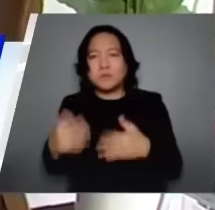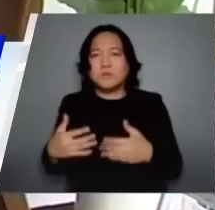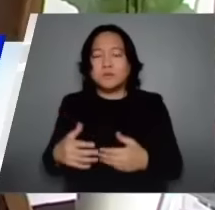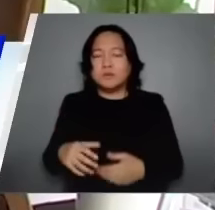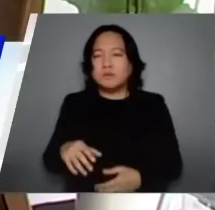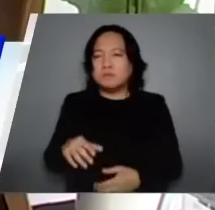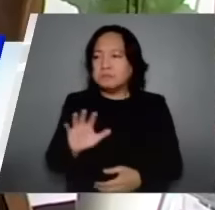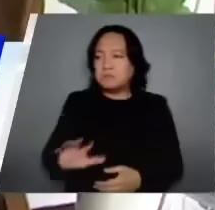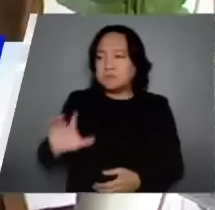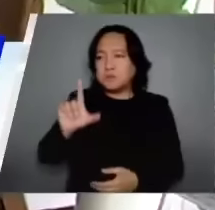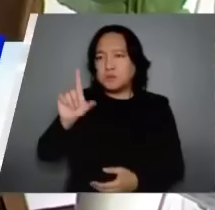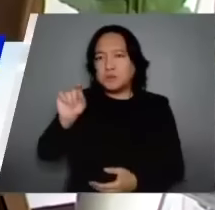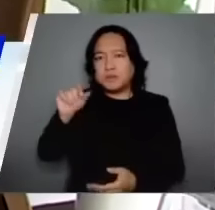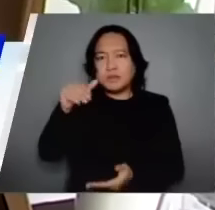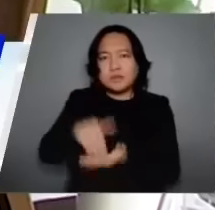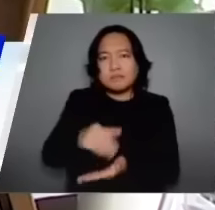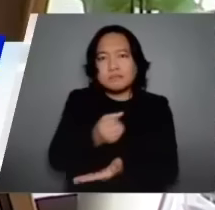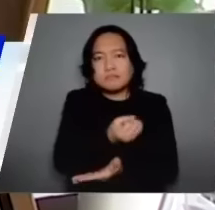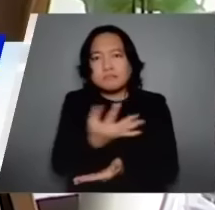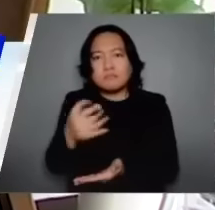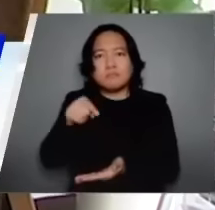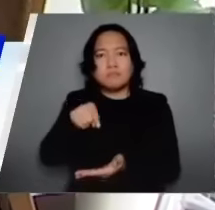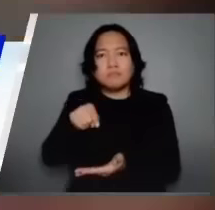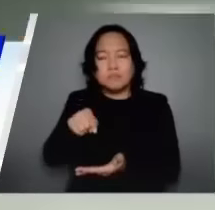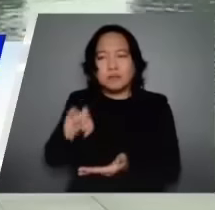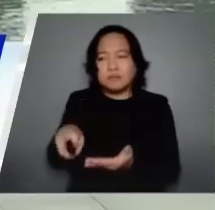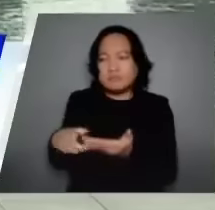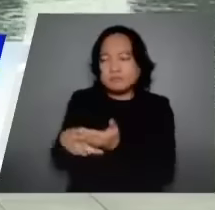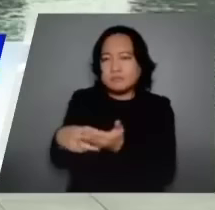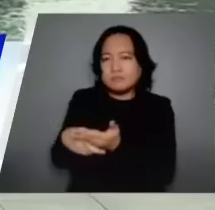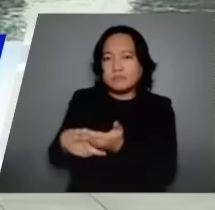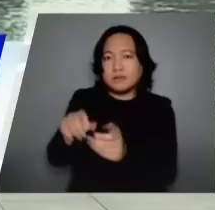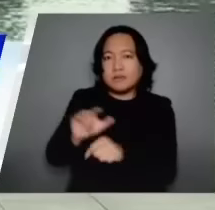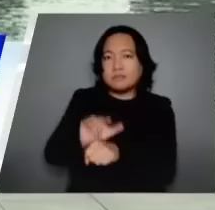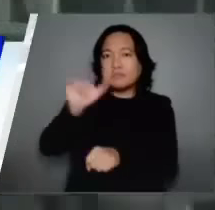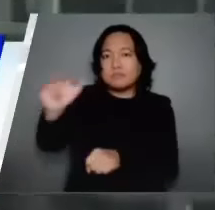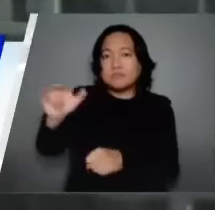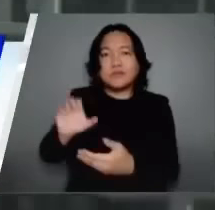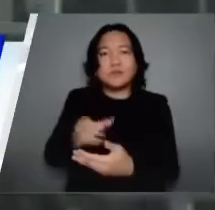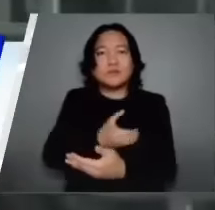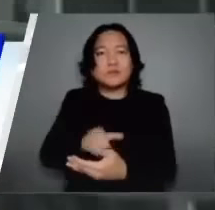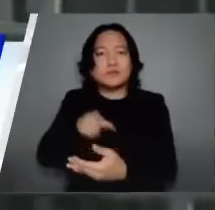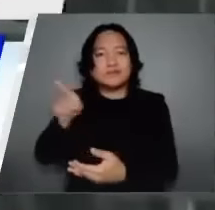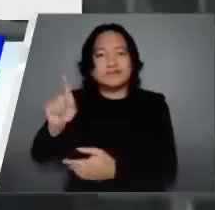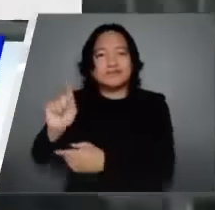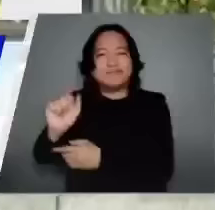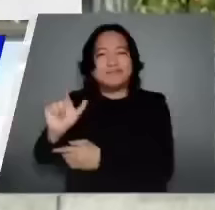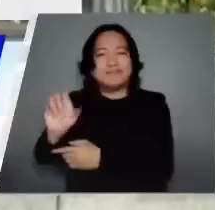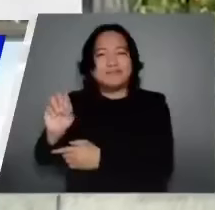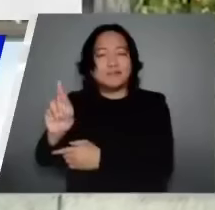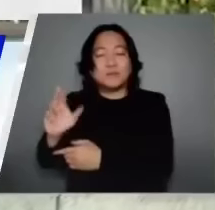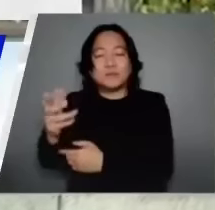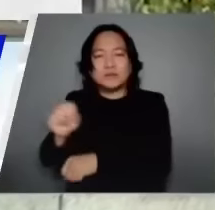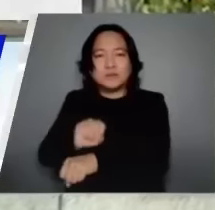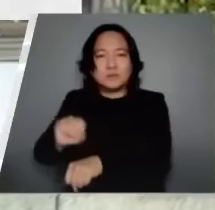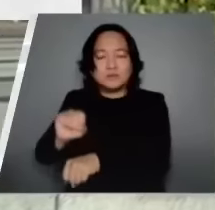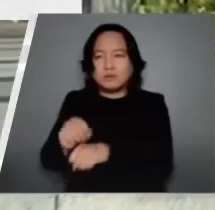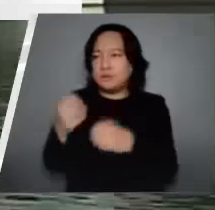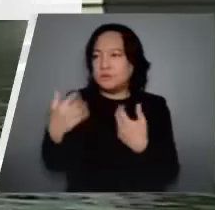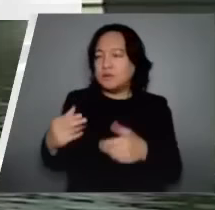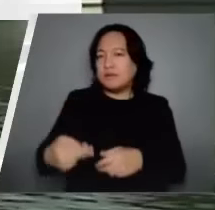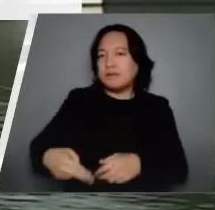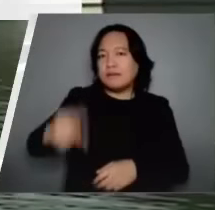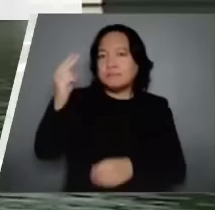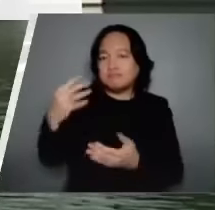para lumipad pa Singapore at manood ng Eras Tour concert. Ayon sa datos ng isang travel app, tumaas ng